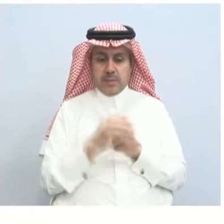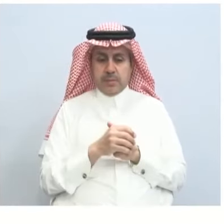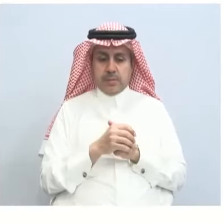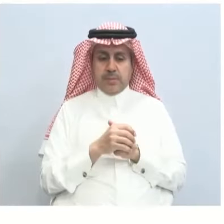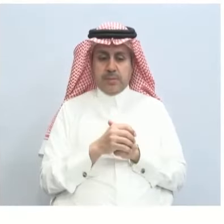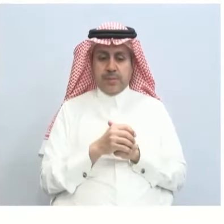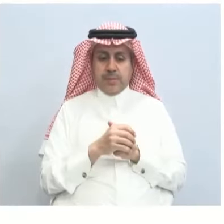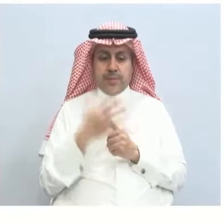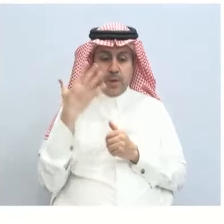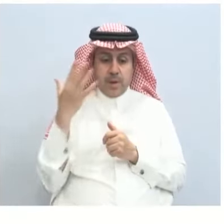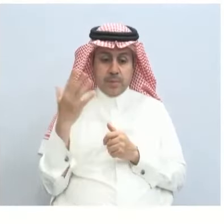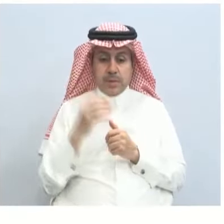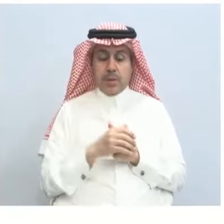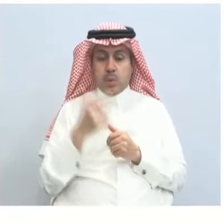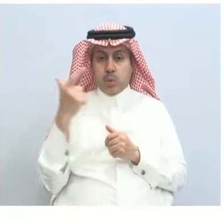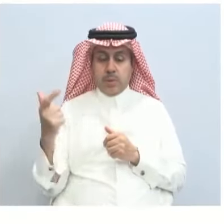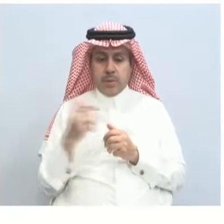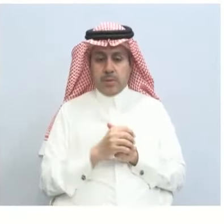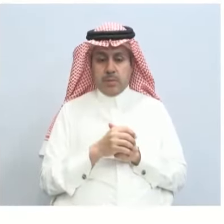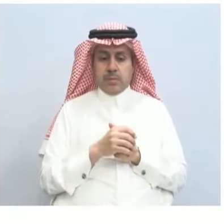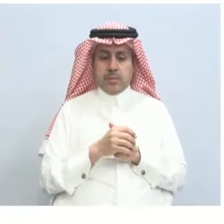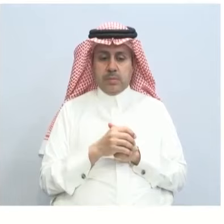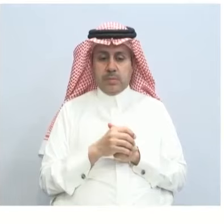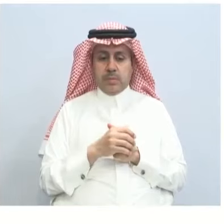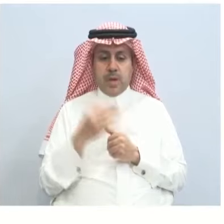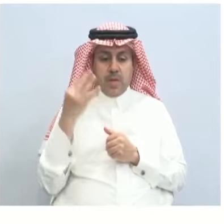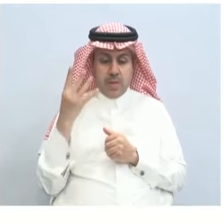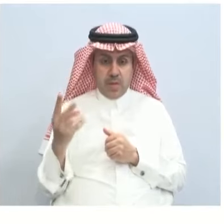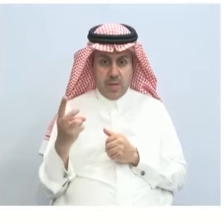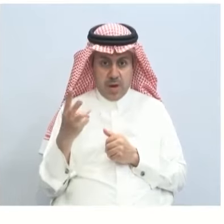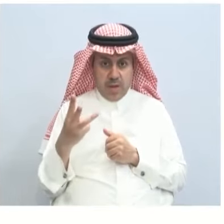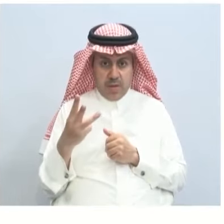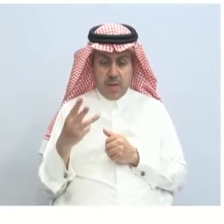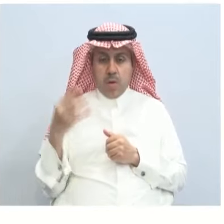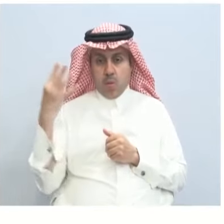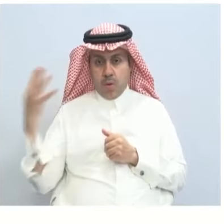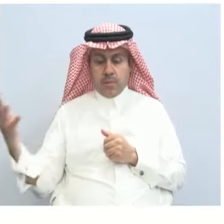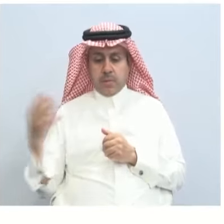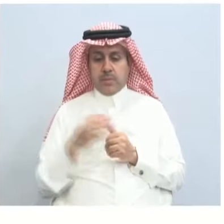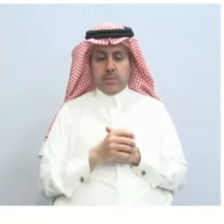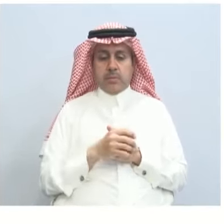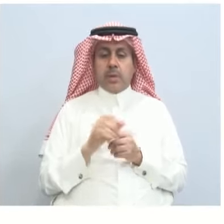ثم بعدين 5 وسب وثم بعدين 3 ورب